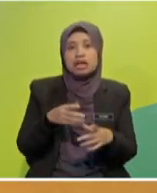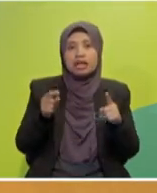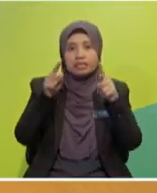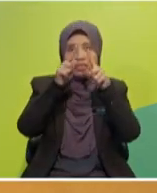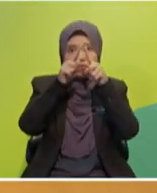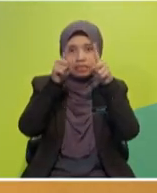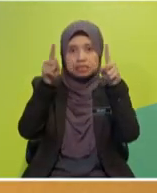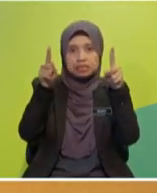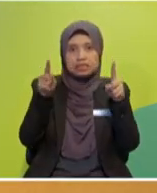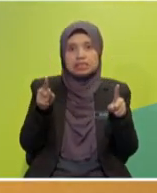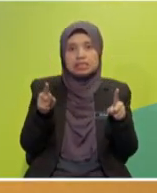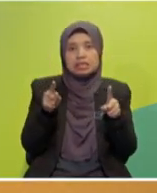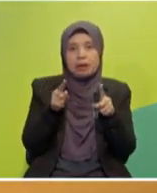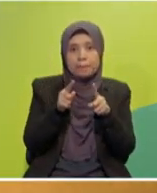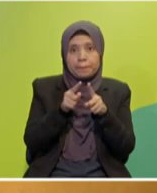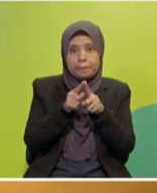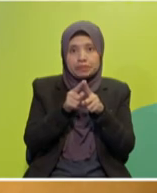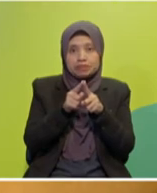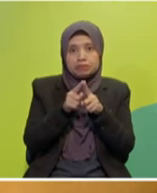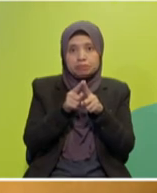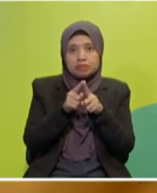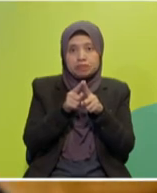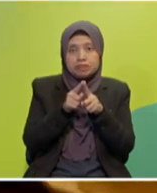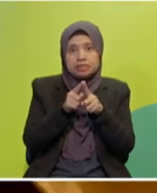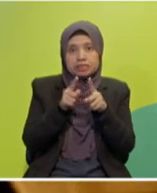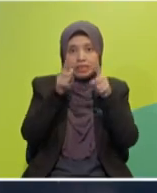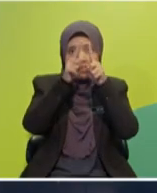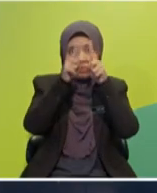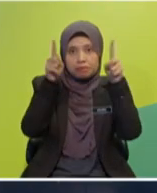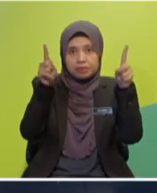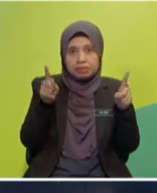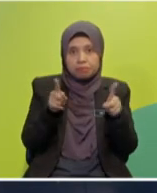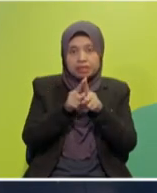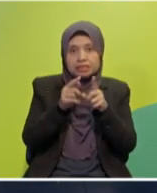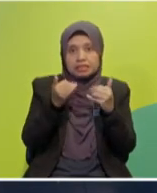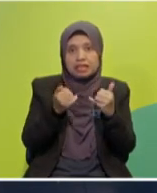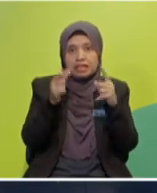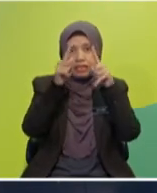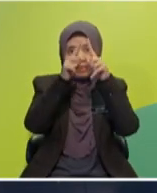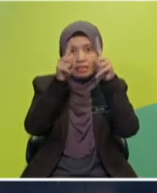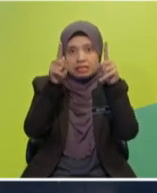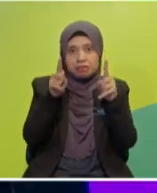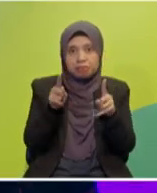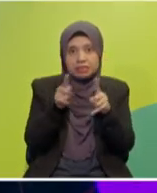Segi empat sama, sama. Ni, cikgu. Dia dah sama tadi segi empat tepat, kan? Betul. Okey, selepas itu, yang terbuka ni kita lipat ke